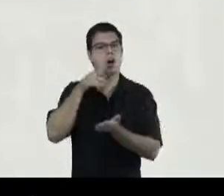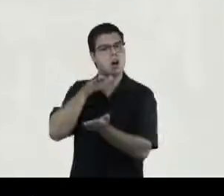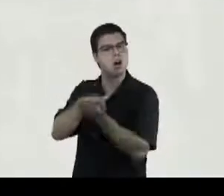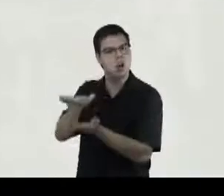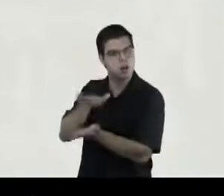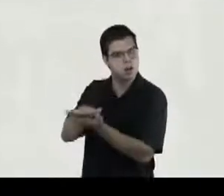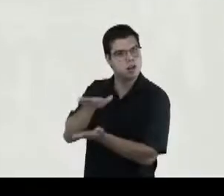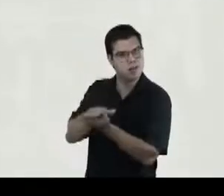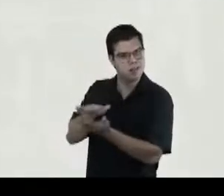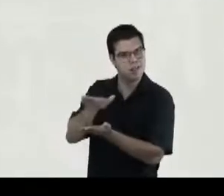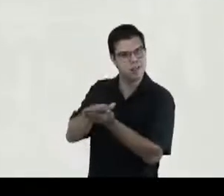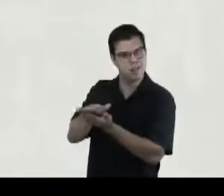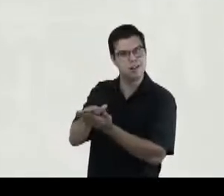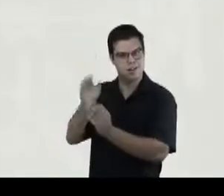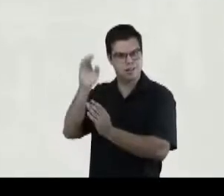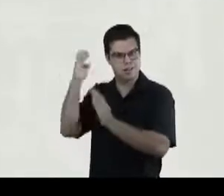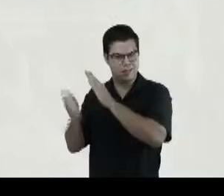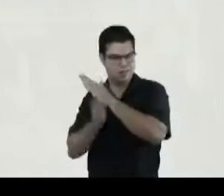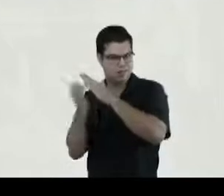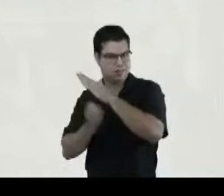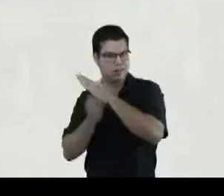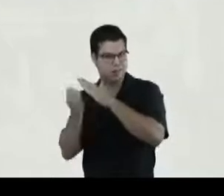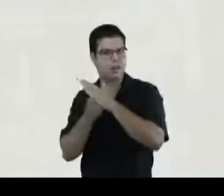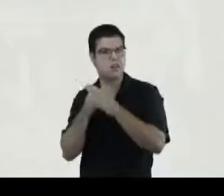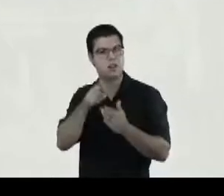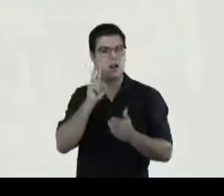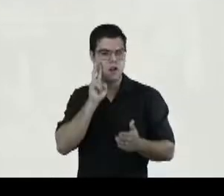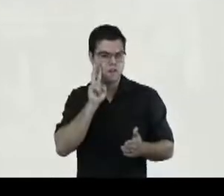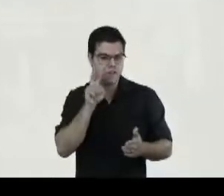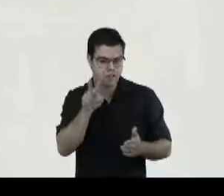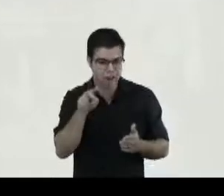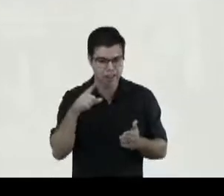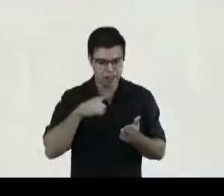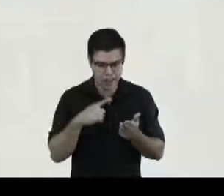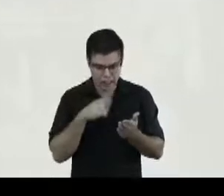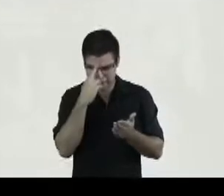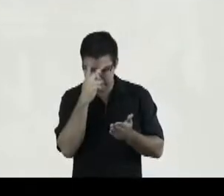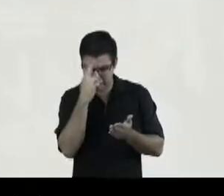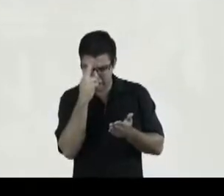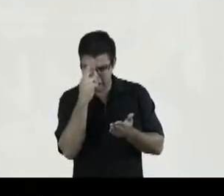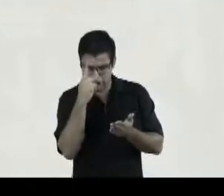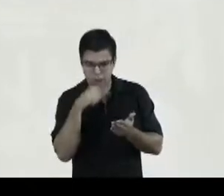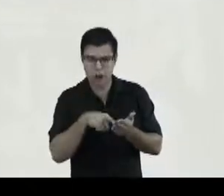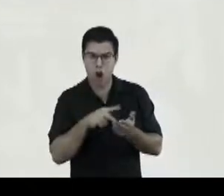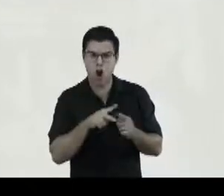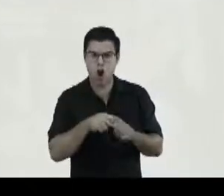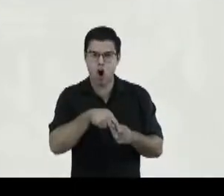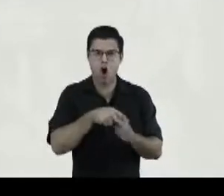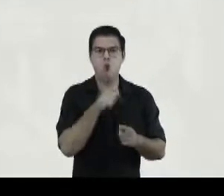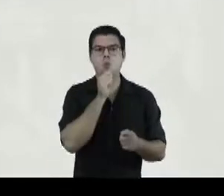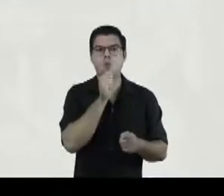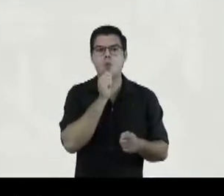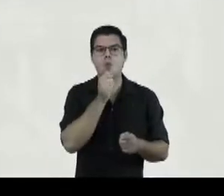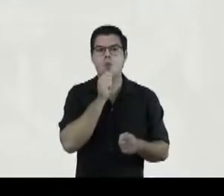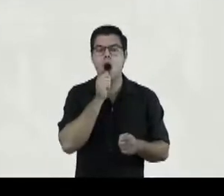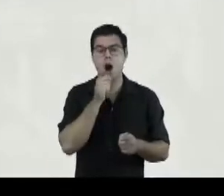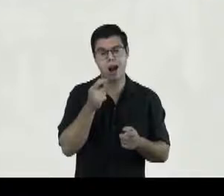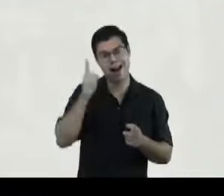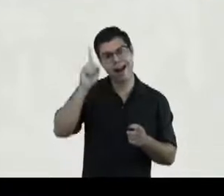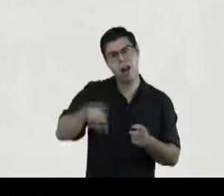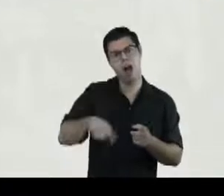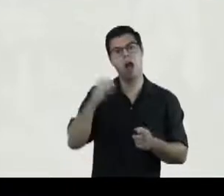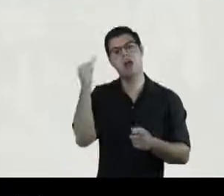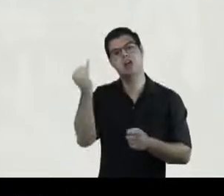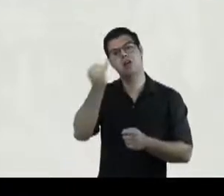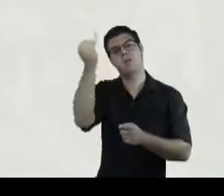erreurs qui n'ont pas été corrigées, et c'est important. Alors, je finirai sur deux choses